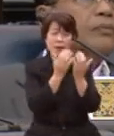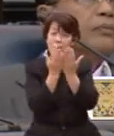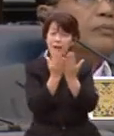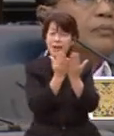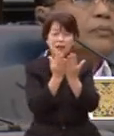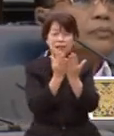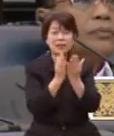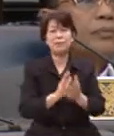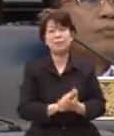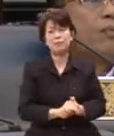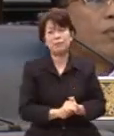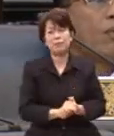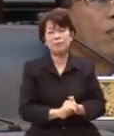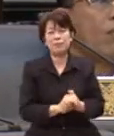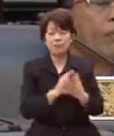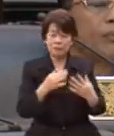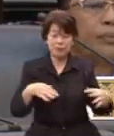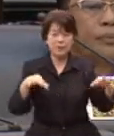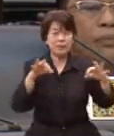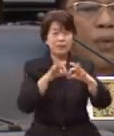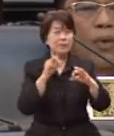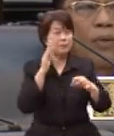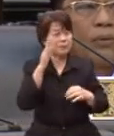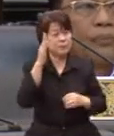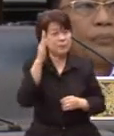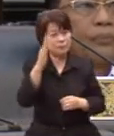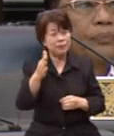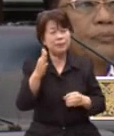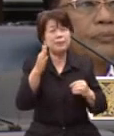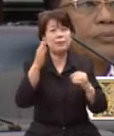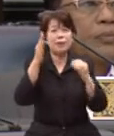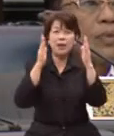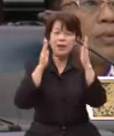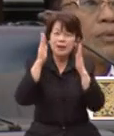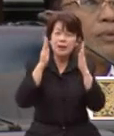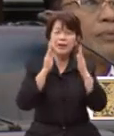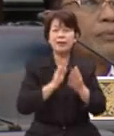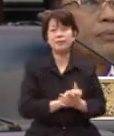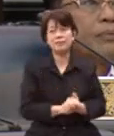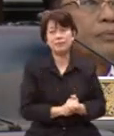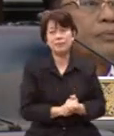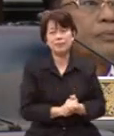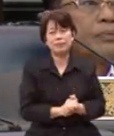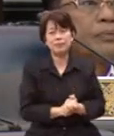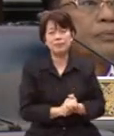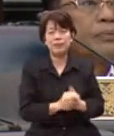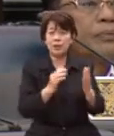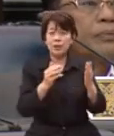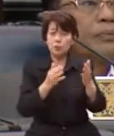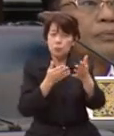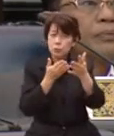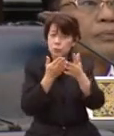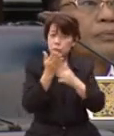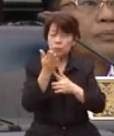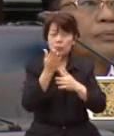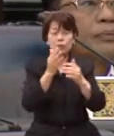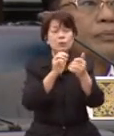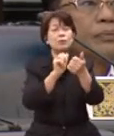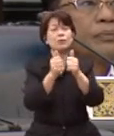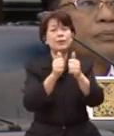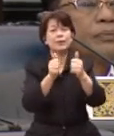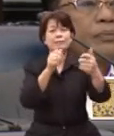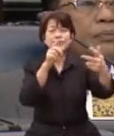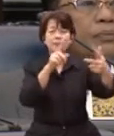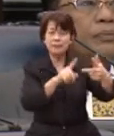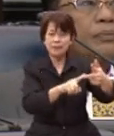jadi ini penting untuk masa depan negara kita perpaduan melalui isukan dan juga kepemimpinan yang